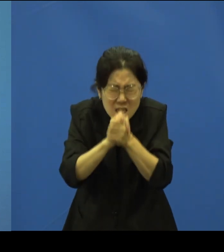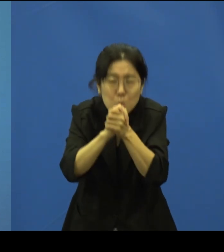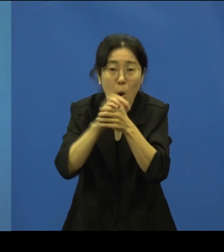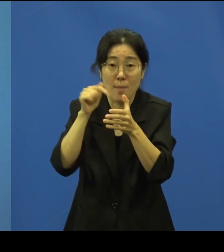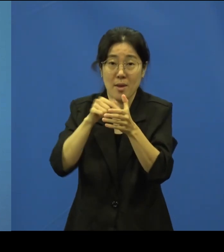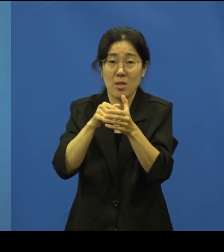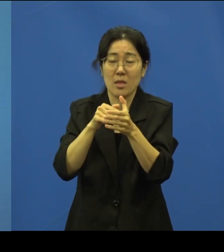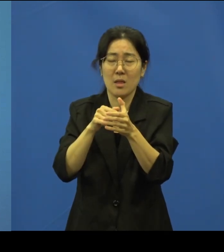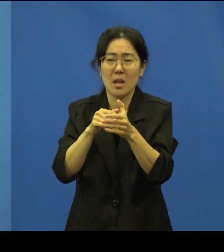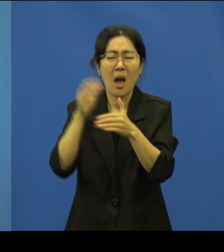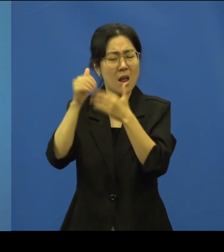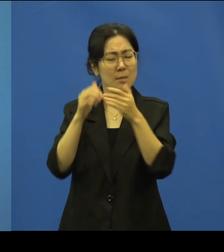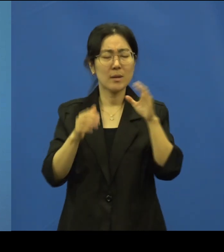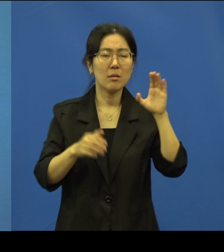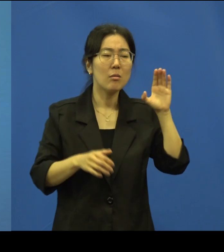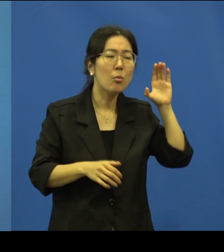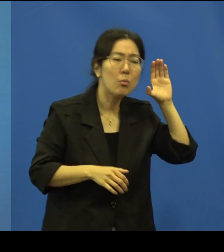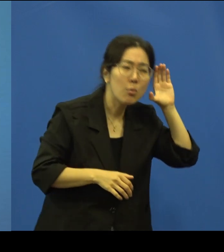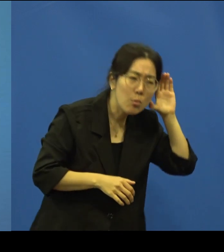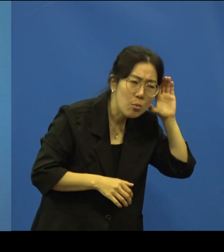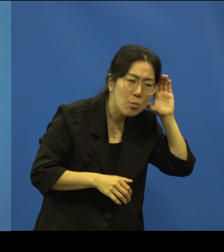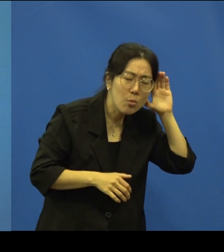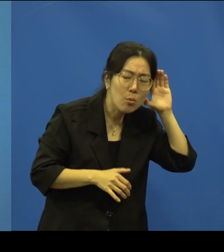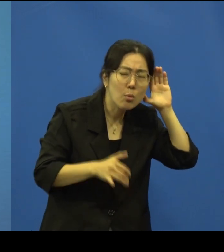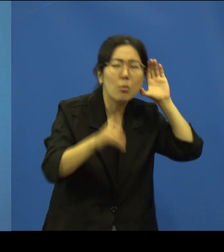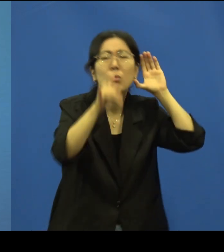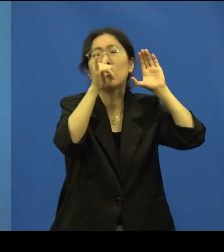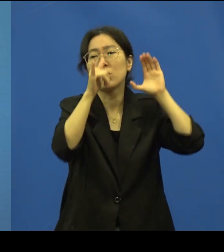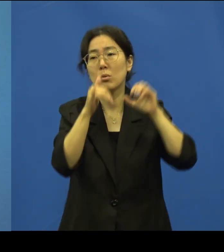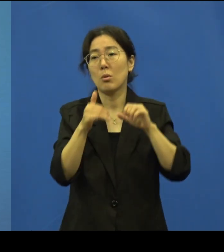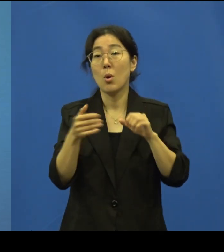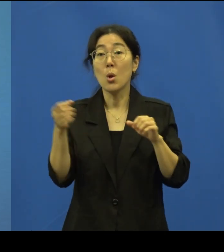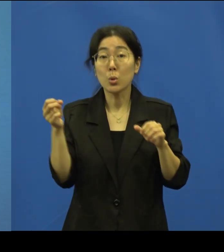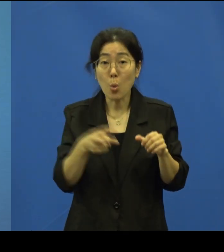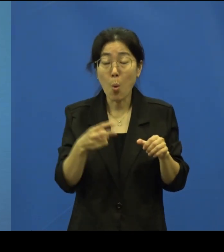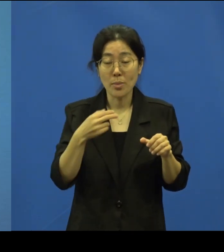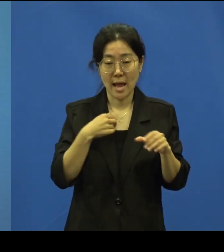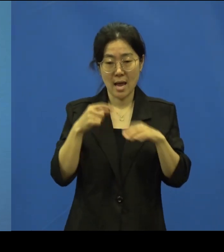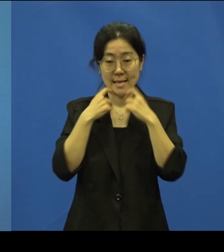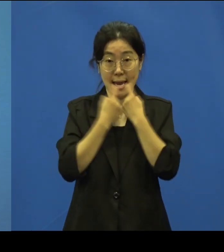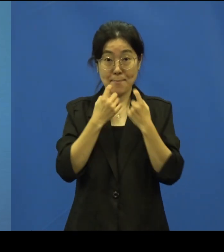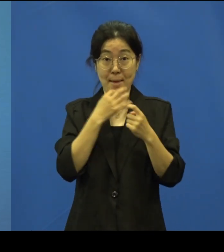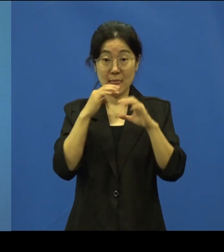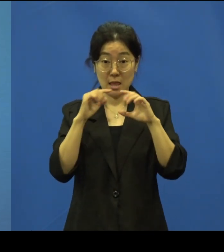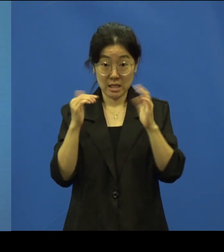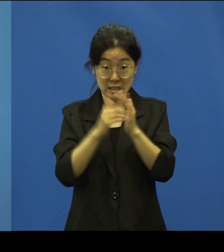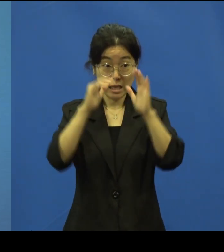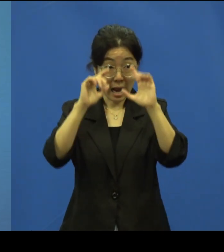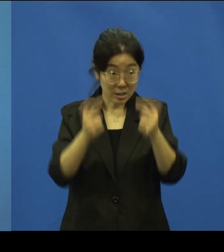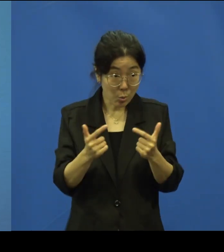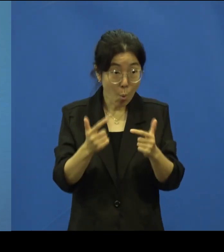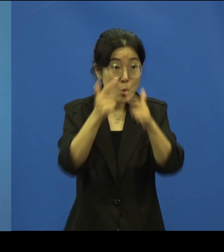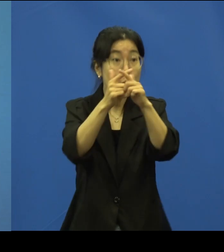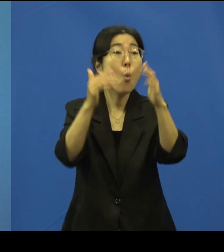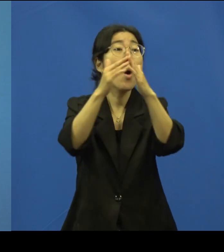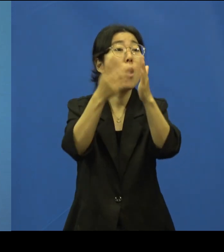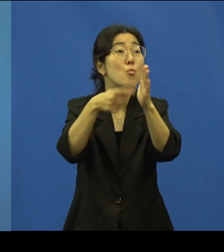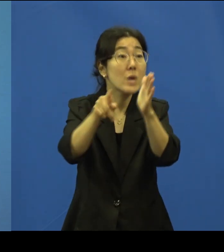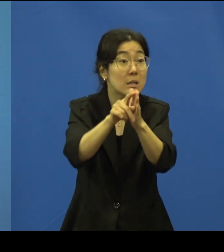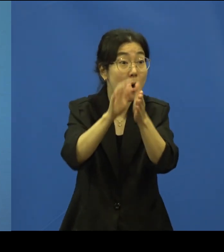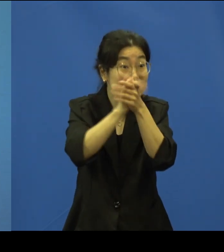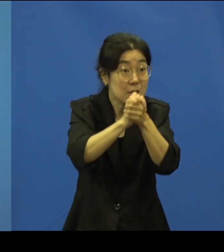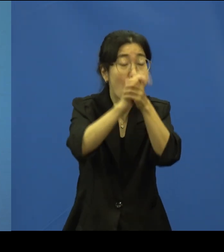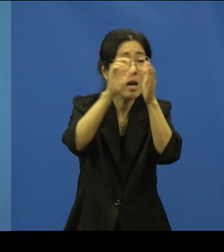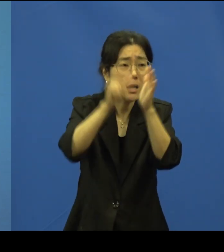기도를 들으시고 하나님께서 응답해 주실 줄로 믿습니다. 우리가 기도할 때 하나님이 일하시는 줄로